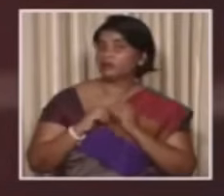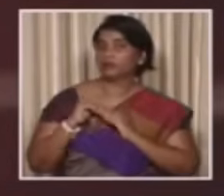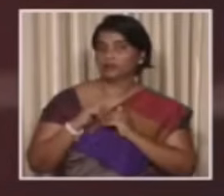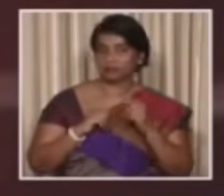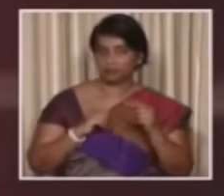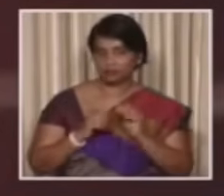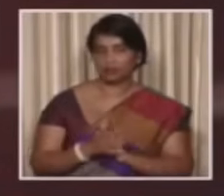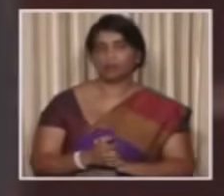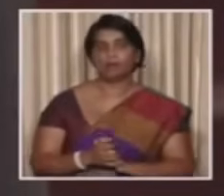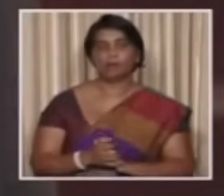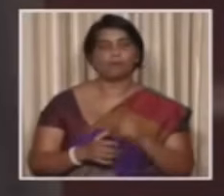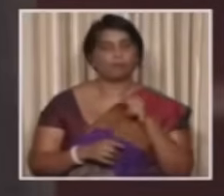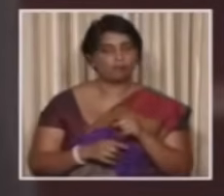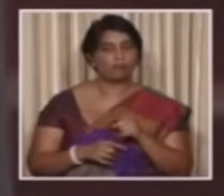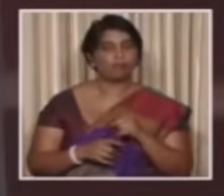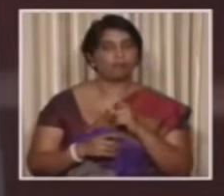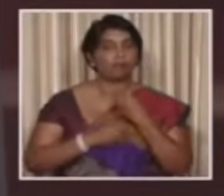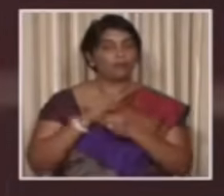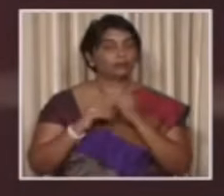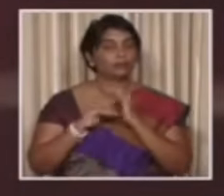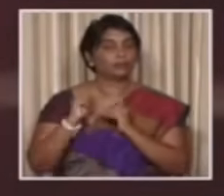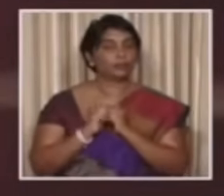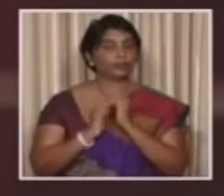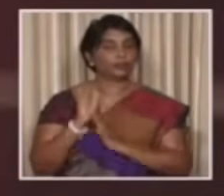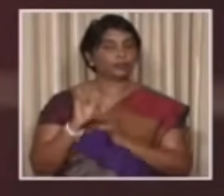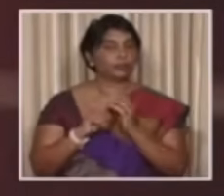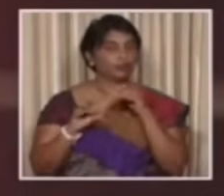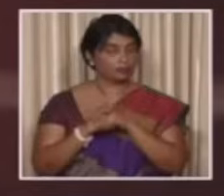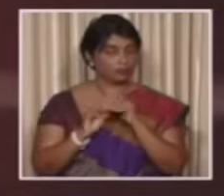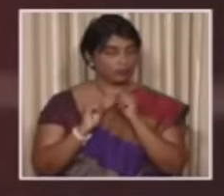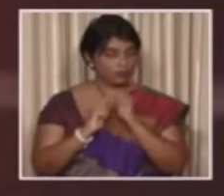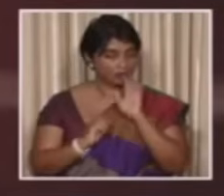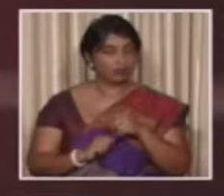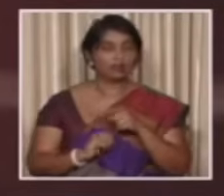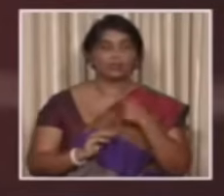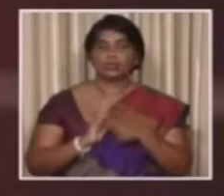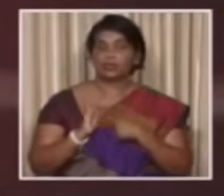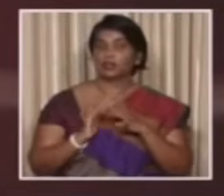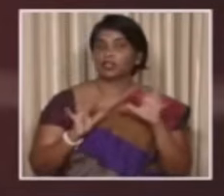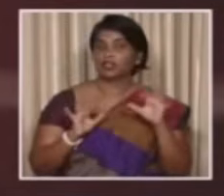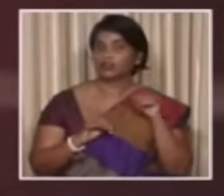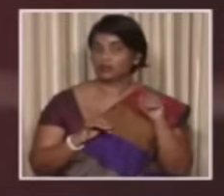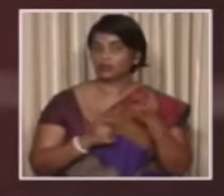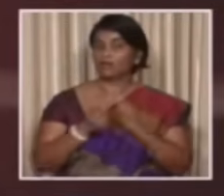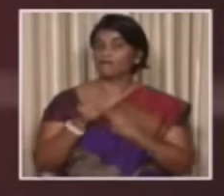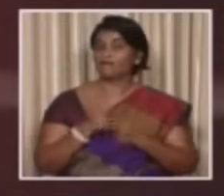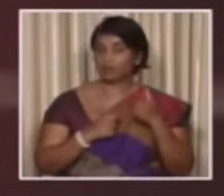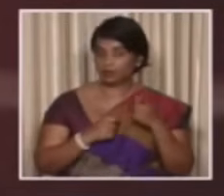කරන්න කියලා. එතකොට මෙතුමා ව්‍යවසායක කටයුතු ඇමතිවරයා විදියට ඉන්න කාලේ ශ්‍රී ලංකා ආරක්ෂණ සංස්ථාව